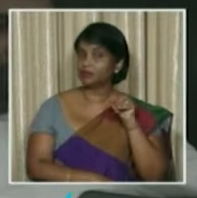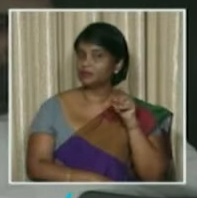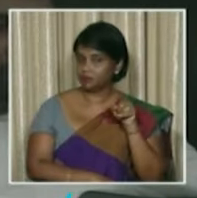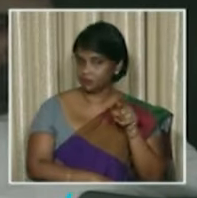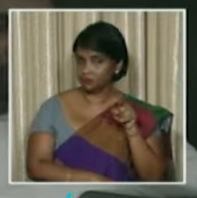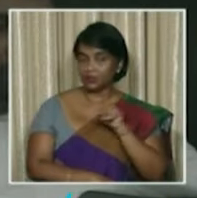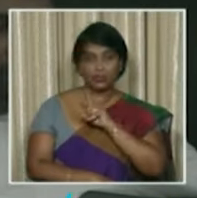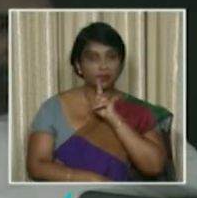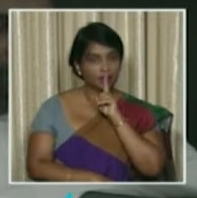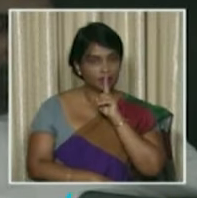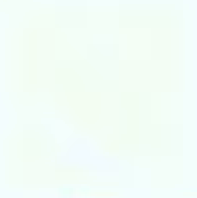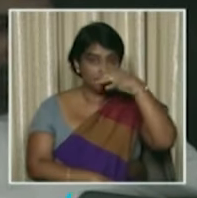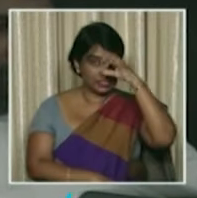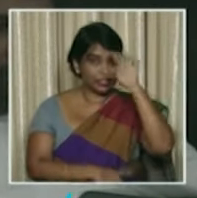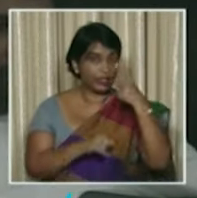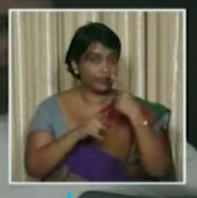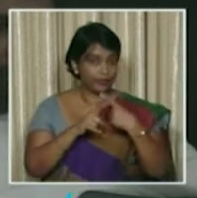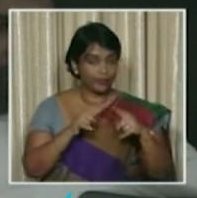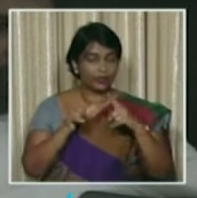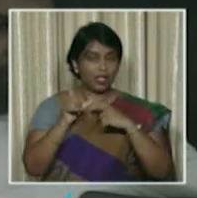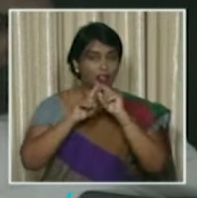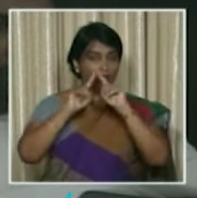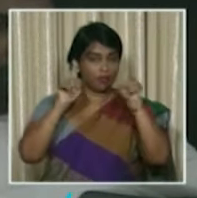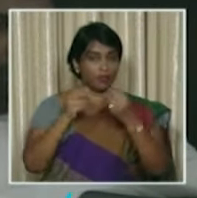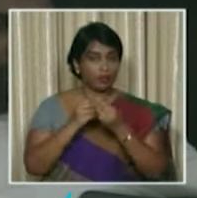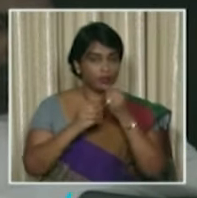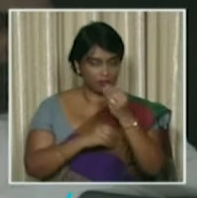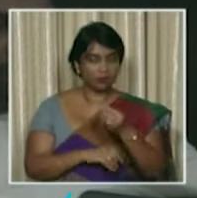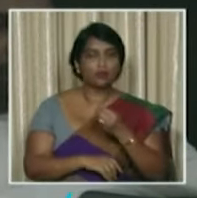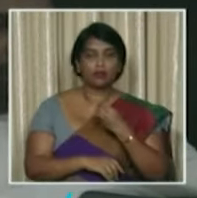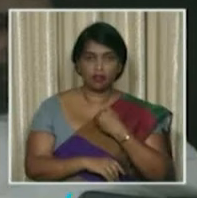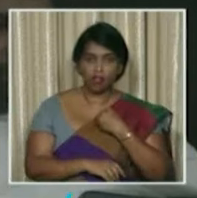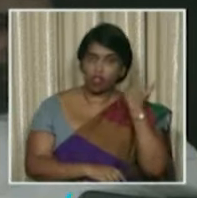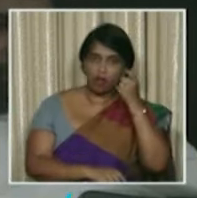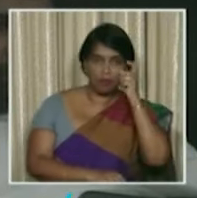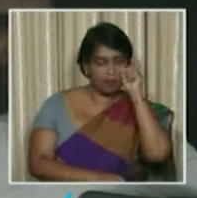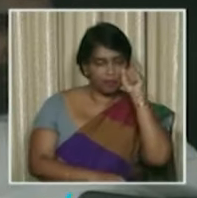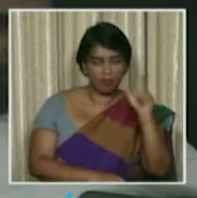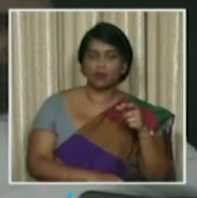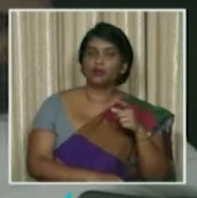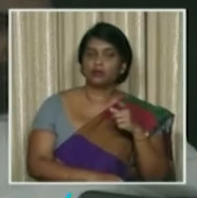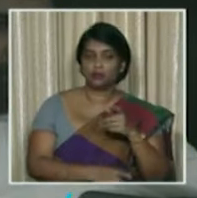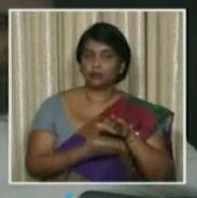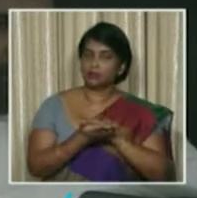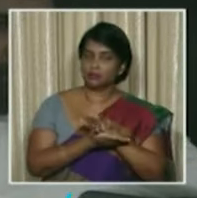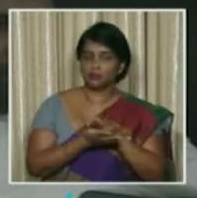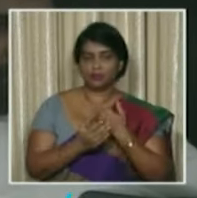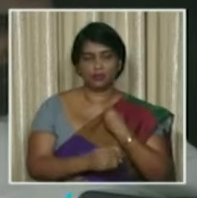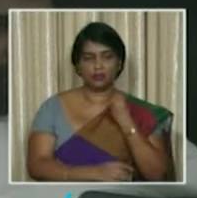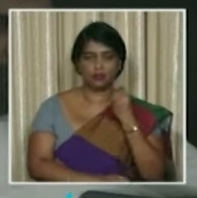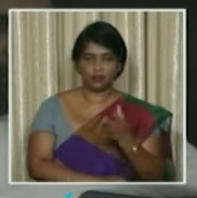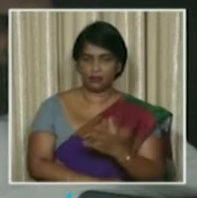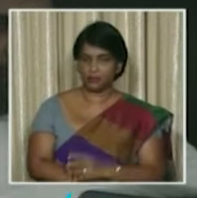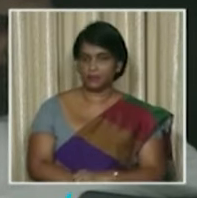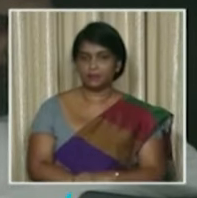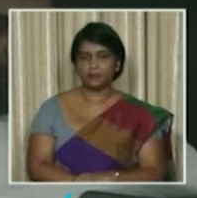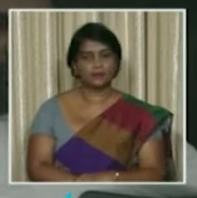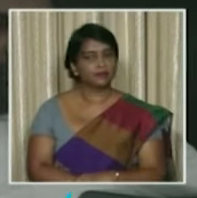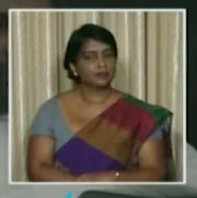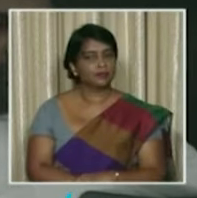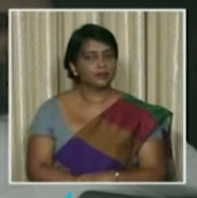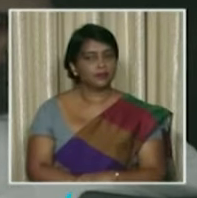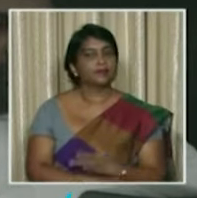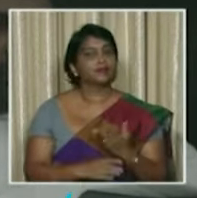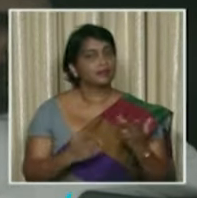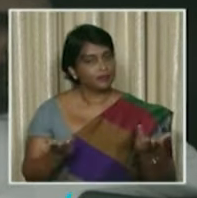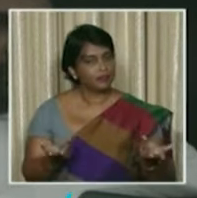මෙතුමා කියනවා නම් සිංහලෙන් විතරක් ෆෝම් එක ආවා කියලා මං ඒක ගැන හොයලා බලලා ඒක මම නිවැරදි කරන්නම් ඉතින් ඒක තමයි